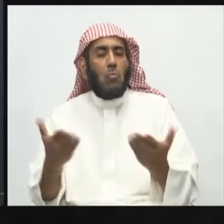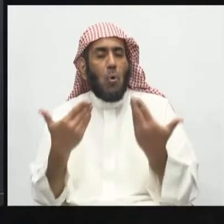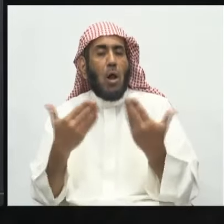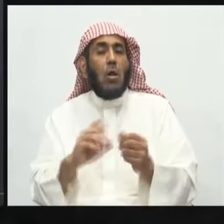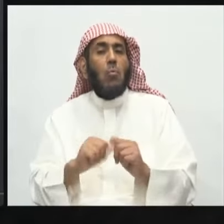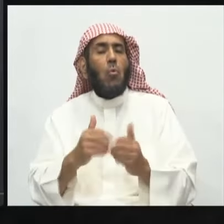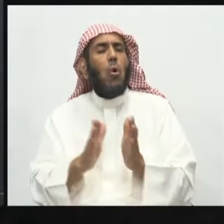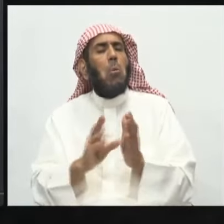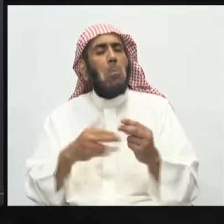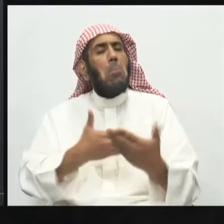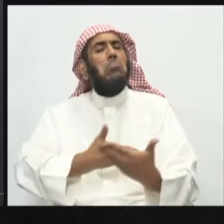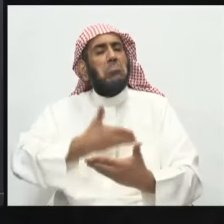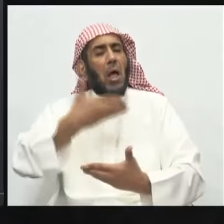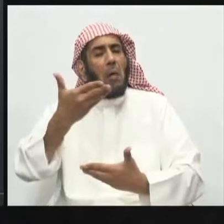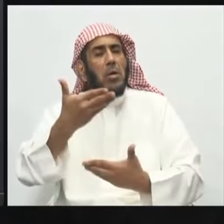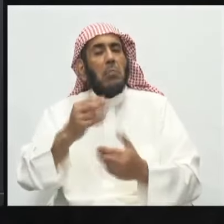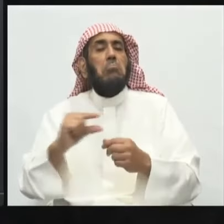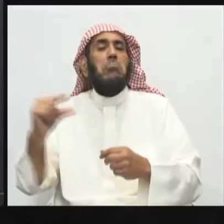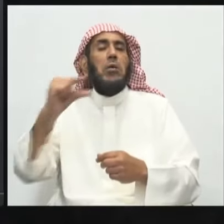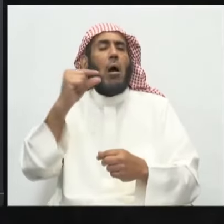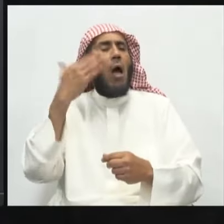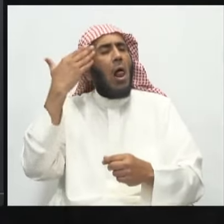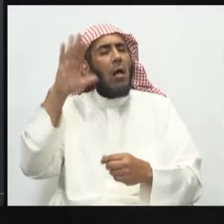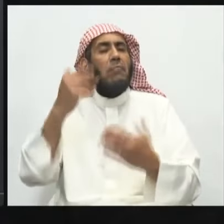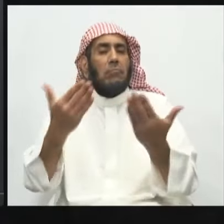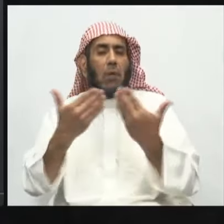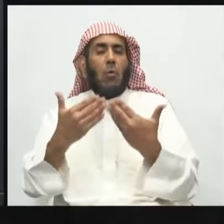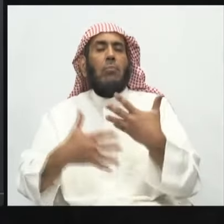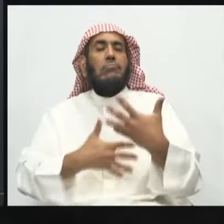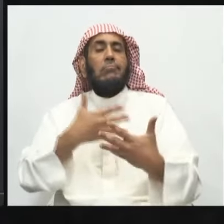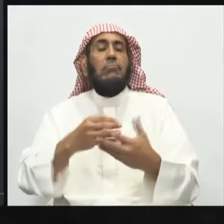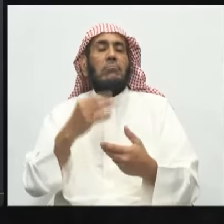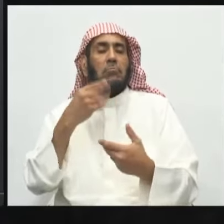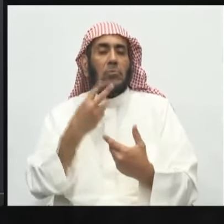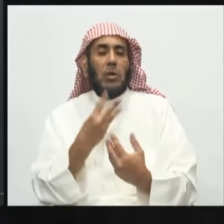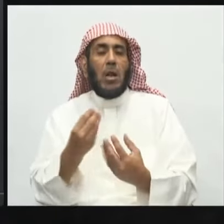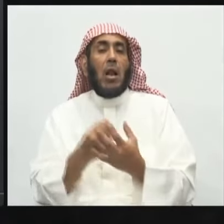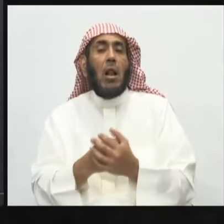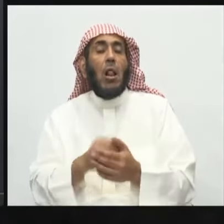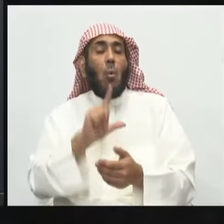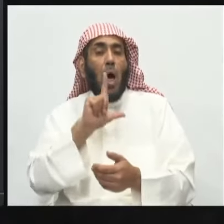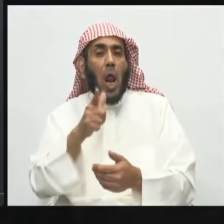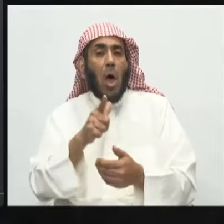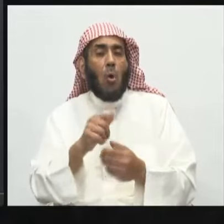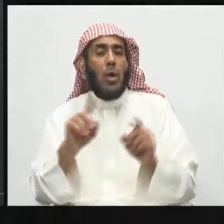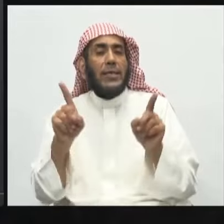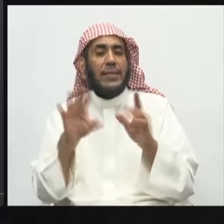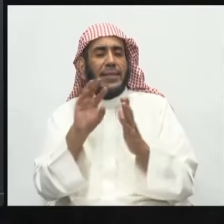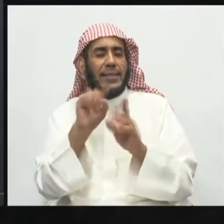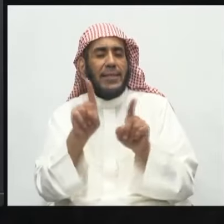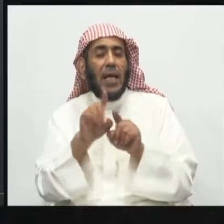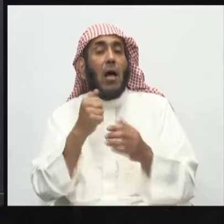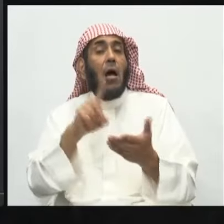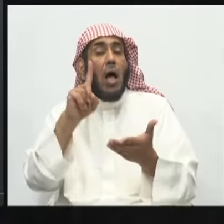ان تعبروا ب عباراتكم جميل وان نقول اختصارا